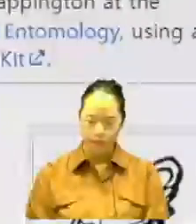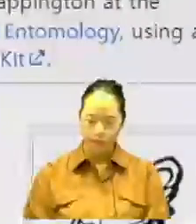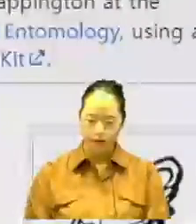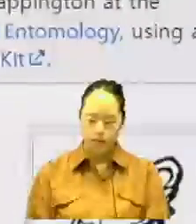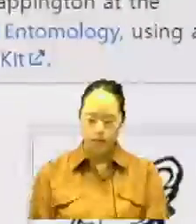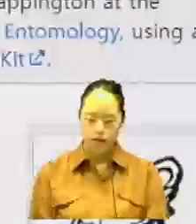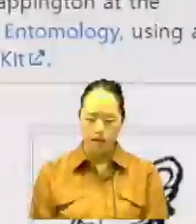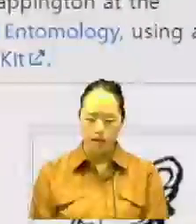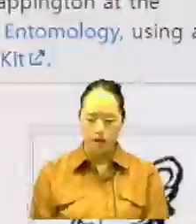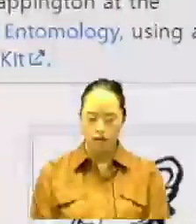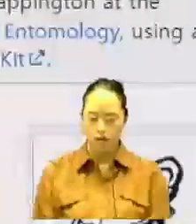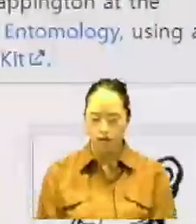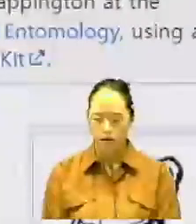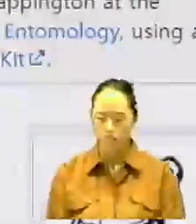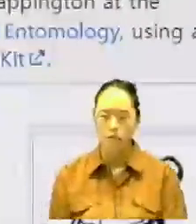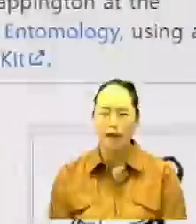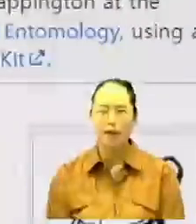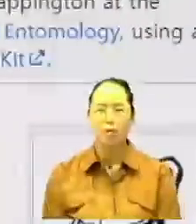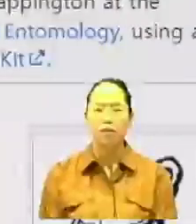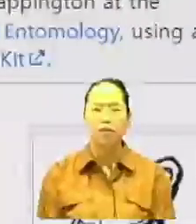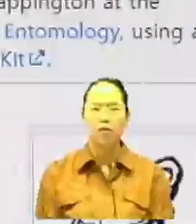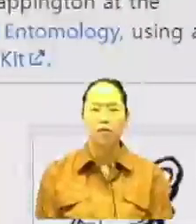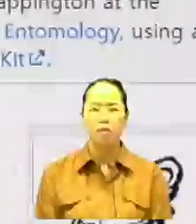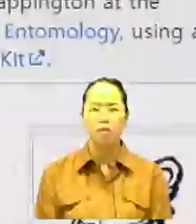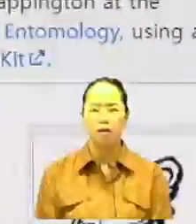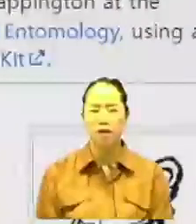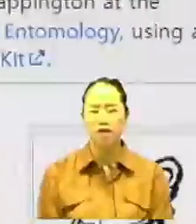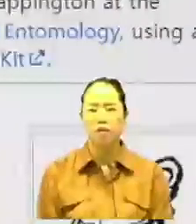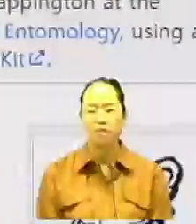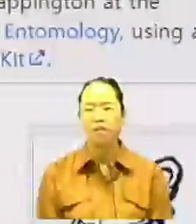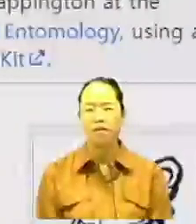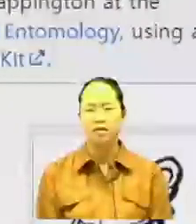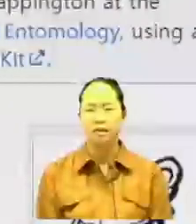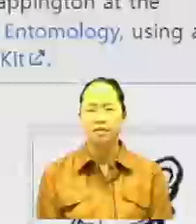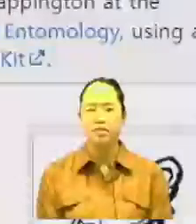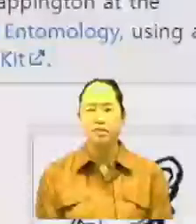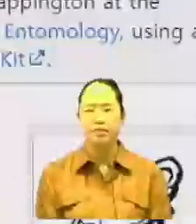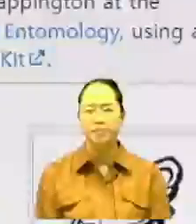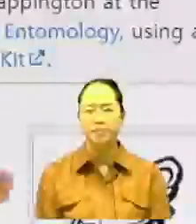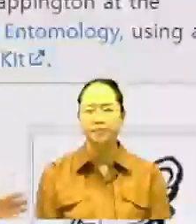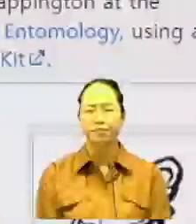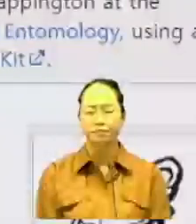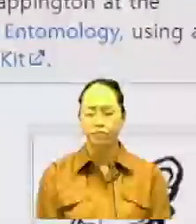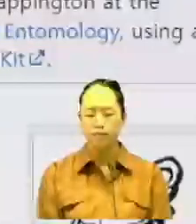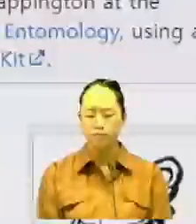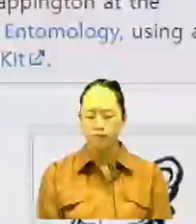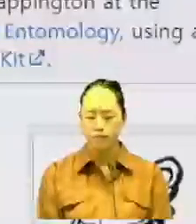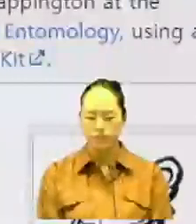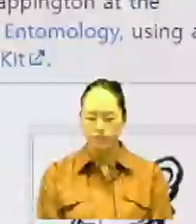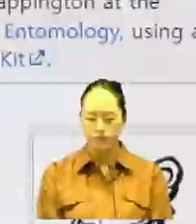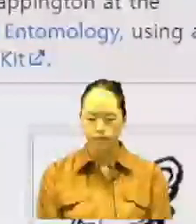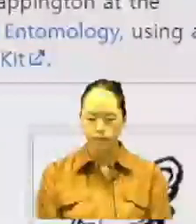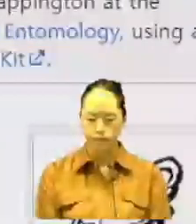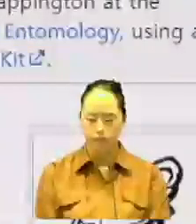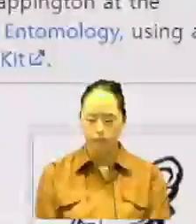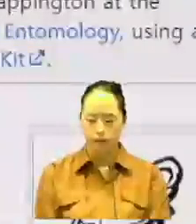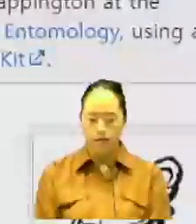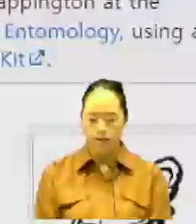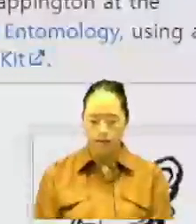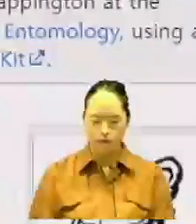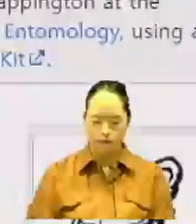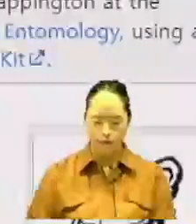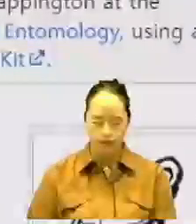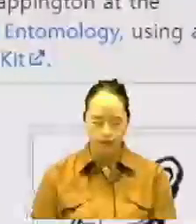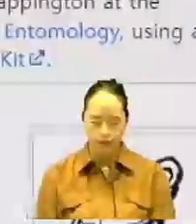辩论的一个课题，他们有很多的这样的辩论，但是实际上呢，是毫无意义，并且这